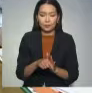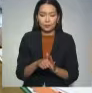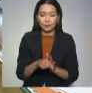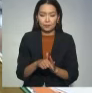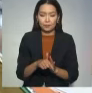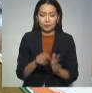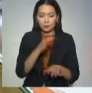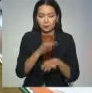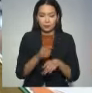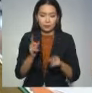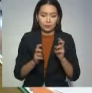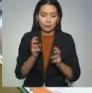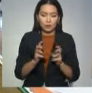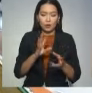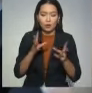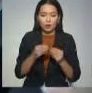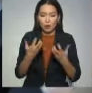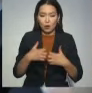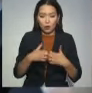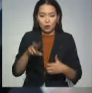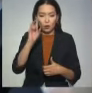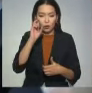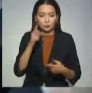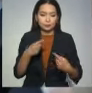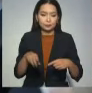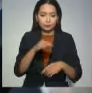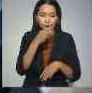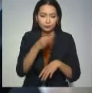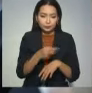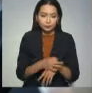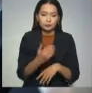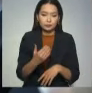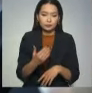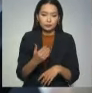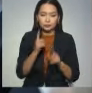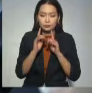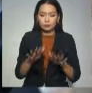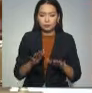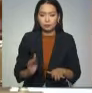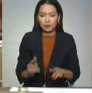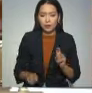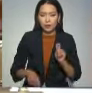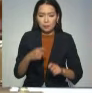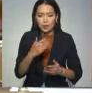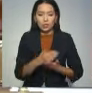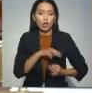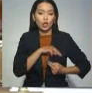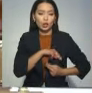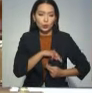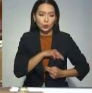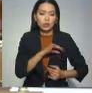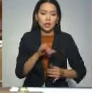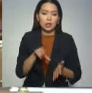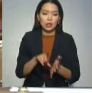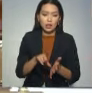прошлой неделе. Согласно отчетам государственных органов и общественных организаций, компания нарушает трудовое, экологическое и